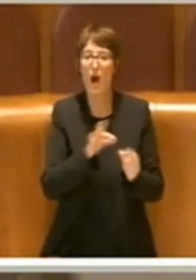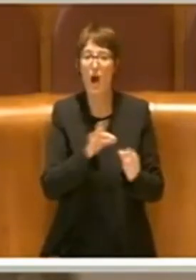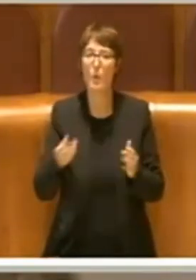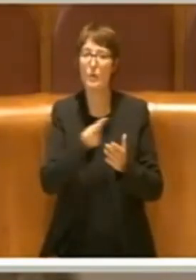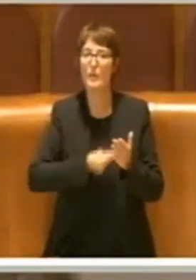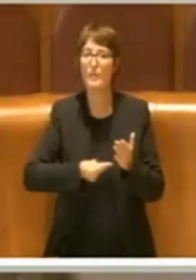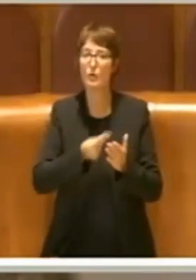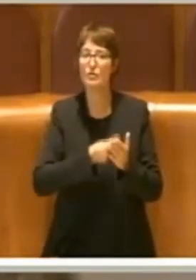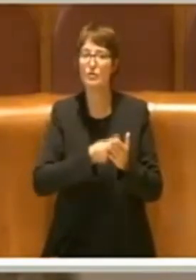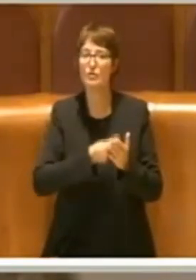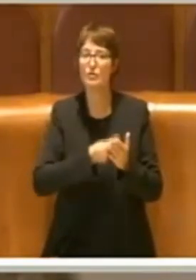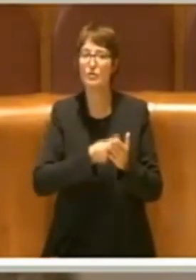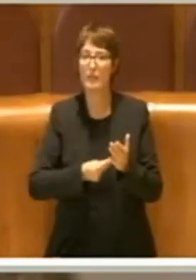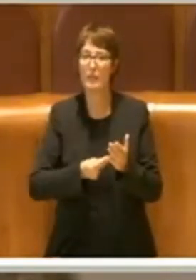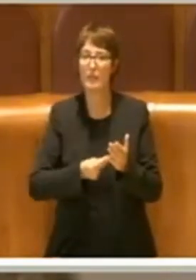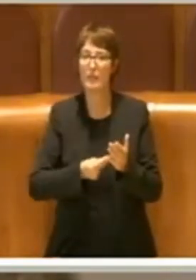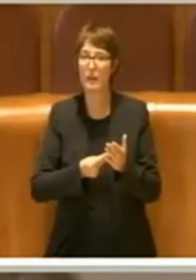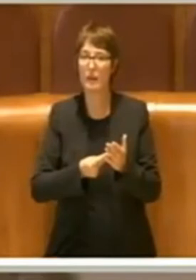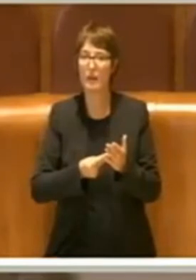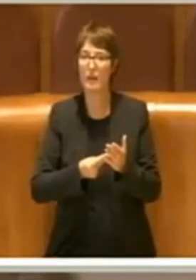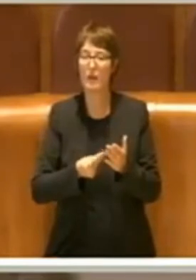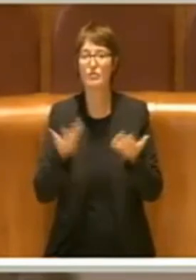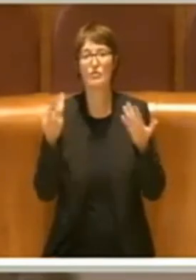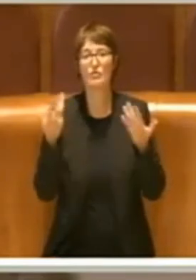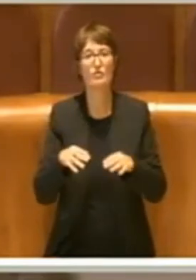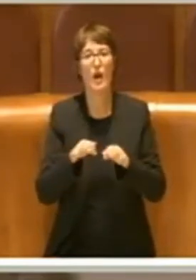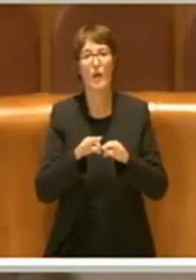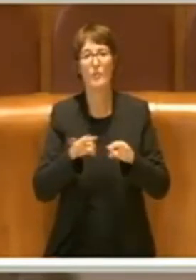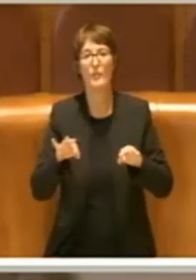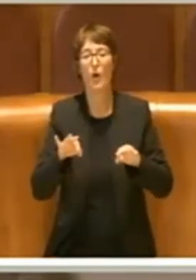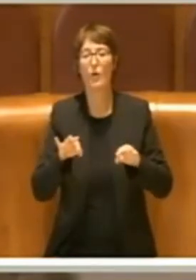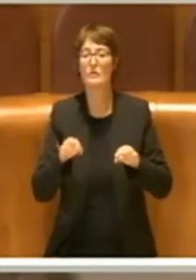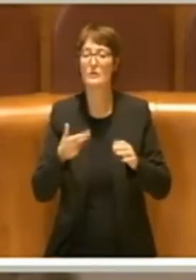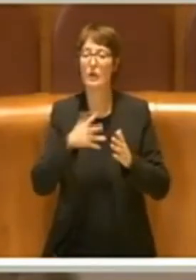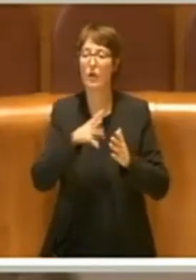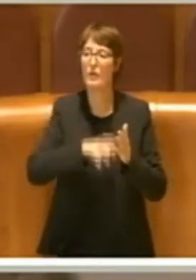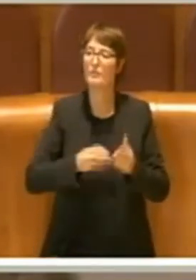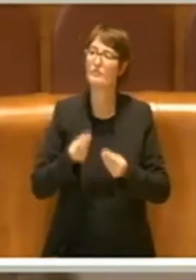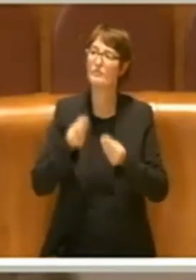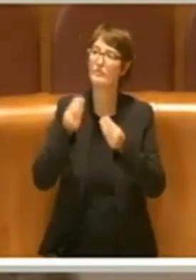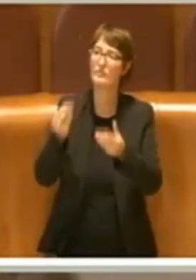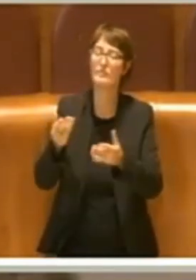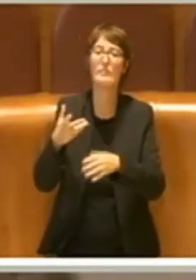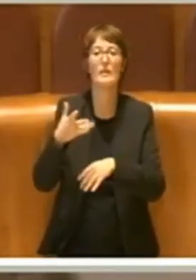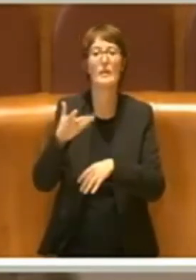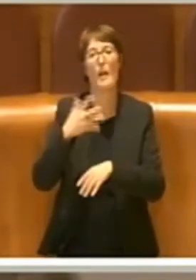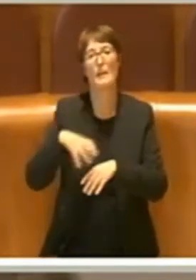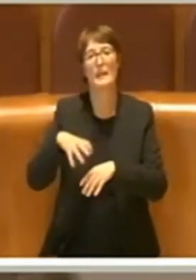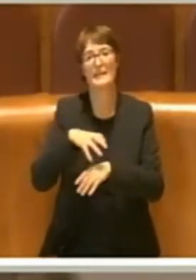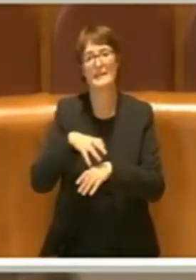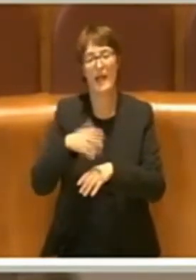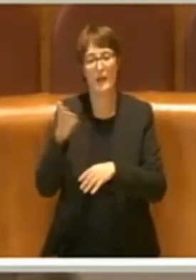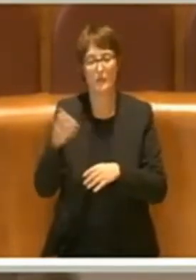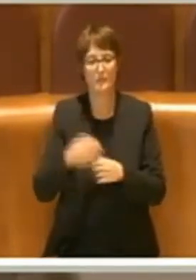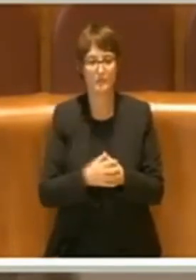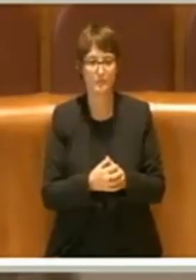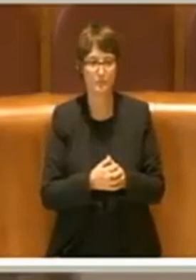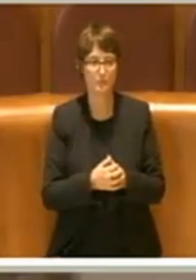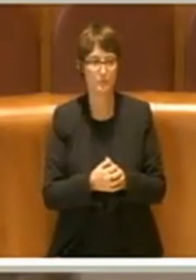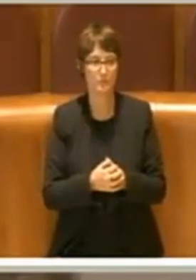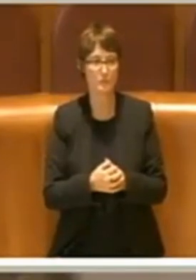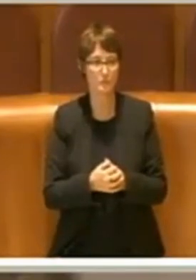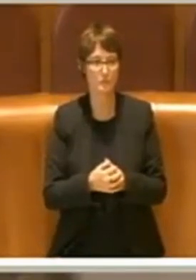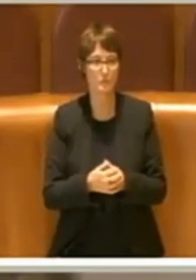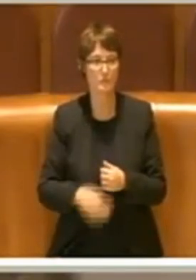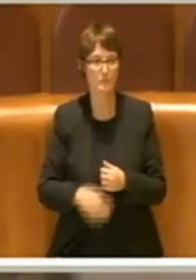aggiornati e consegnati in alcuni casi già al Ministero per l'ottenimento dei fondi. Chiaramente discorso un pochino più